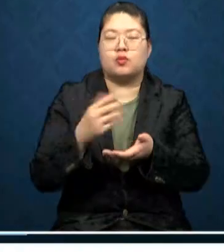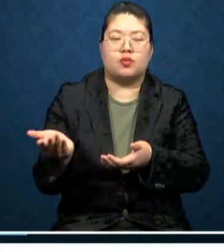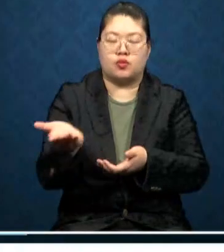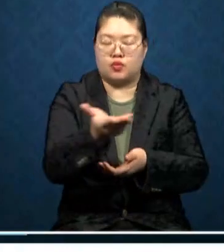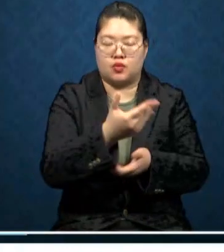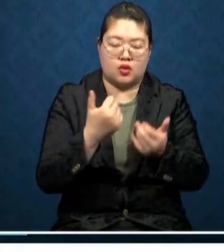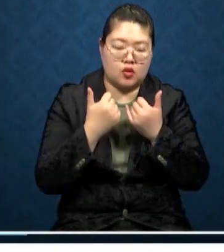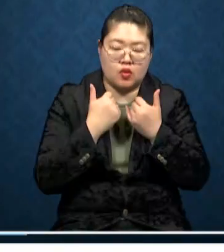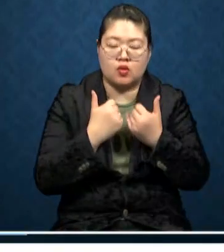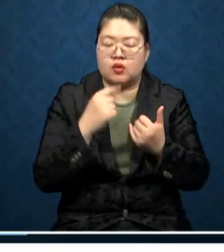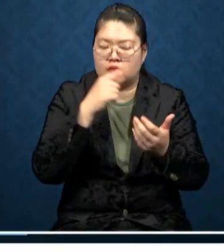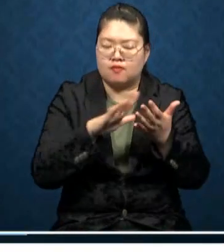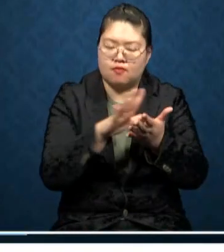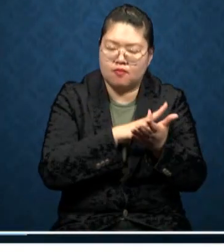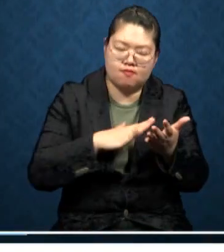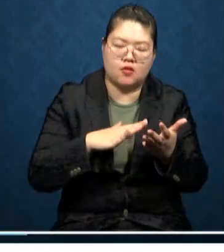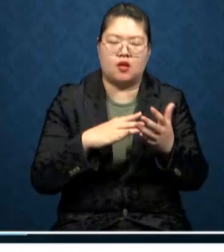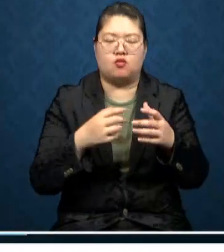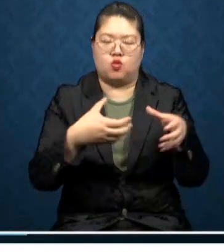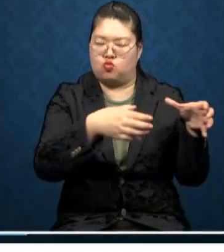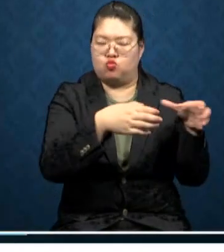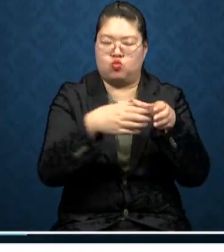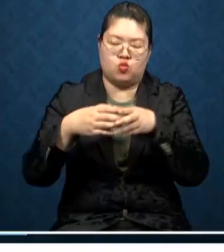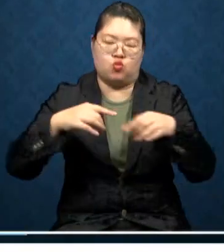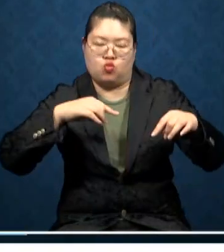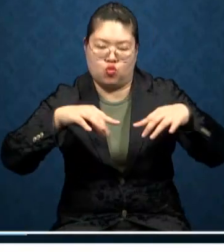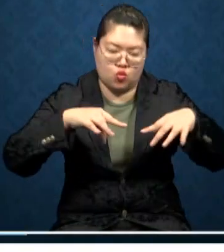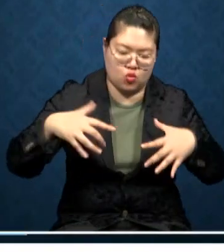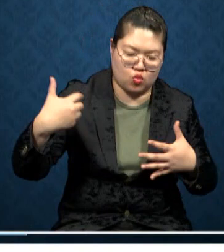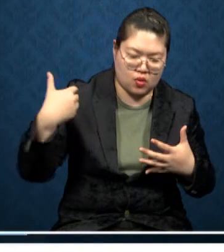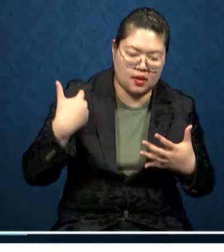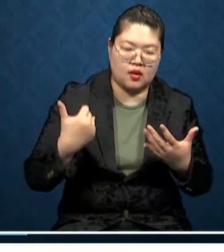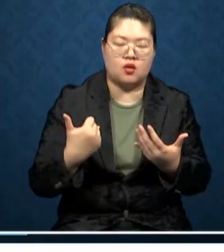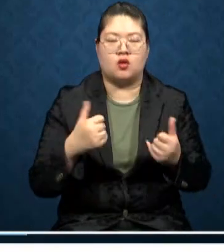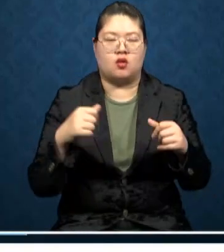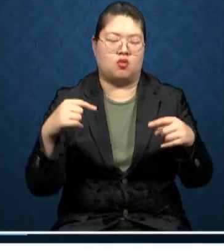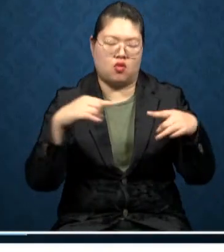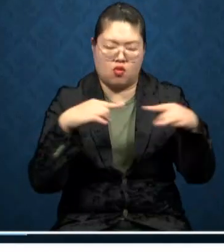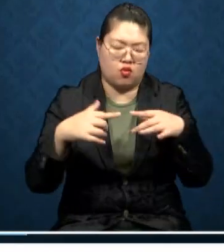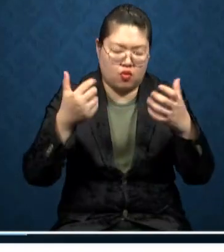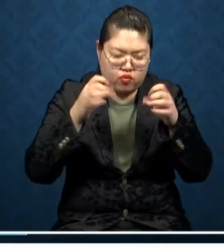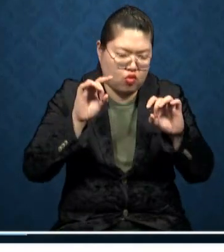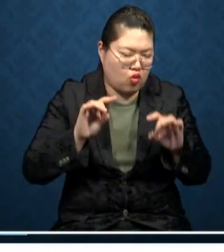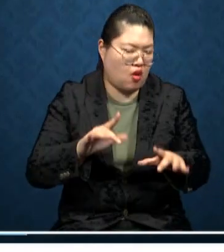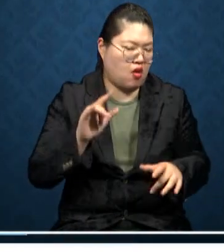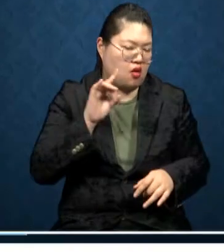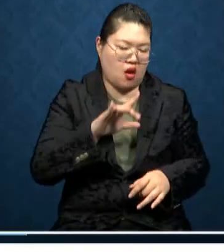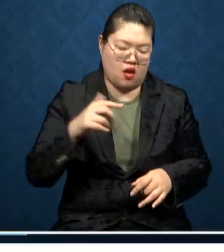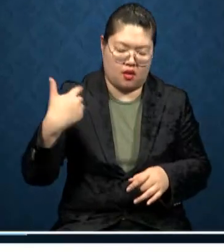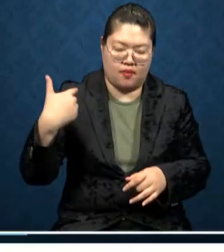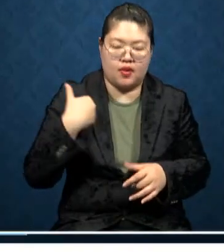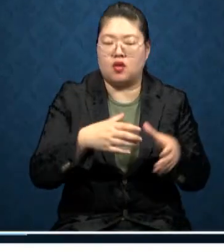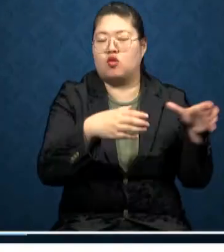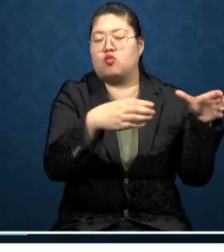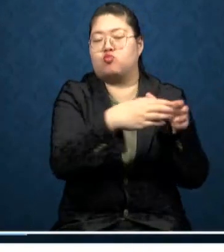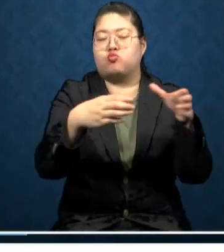เมืองของเราอยู่ในพระวิกฤตแตกแยกอย่างเห็นได้ชัดเจนและนับวันจะยิ่งรุนแรงเพิ่มมากขึ้นหลายคณะหลาย